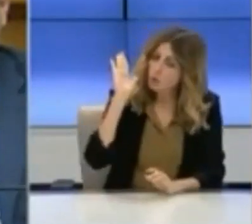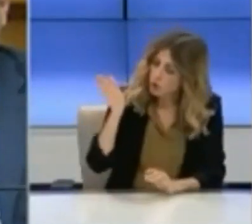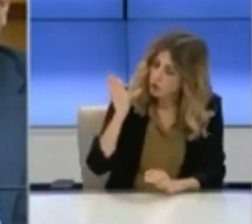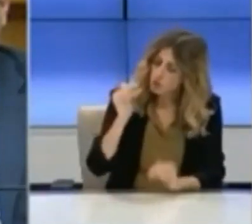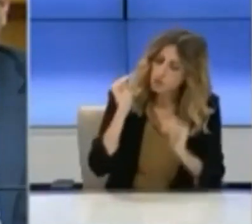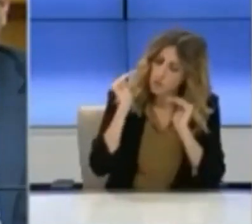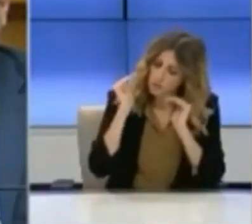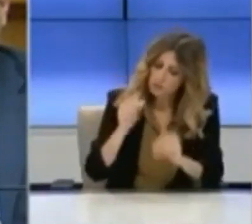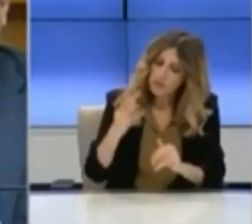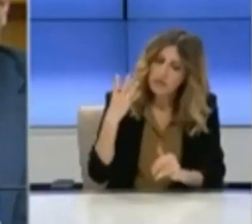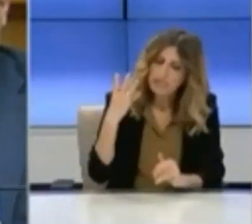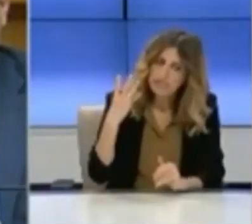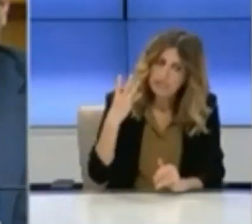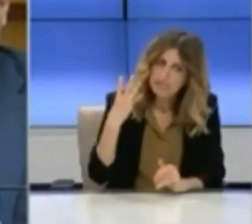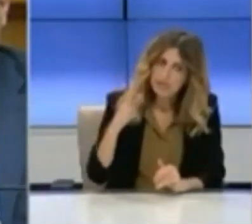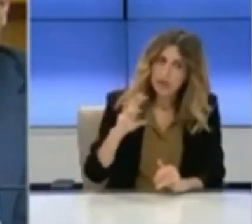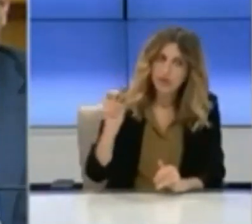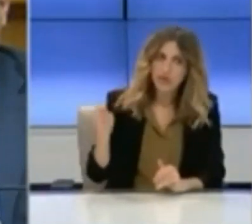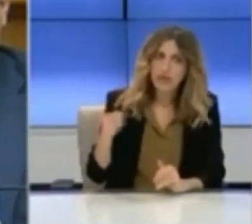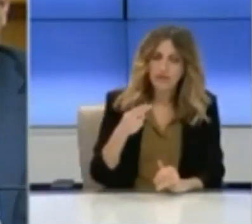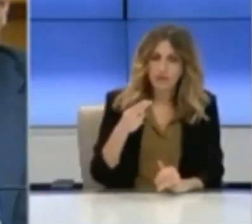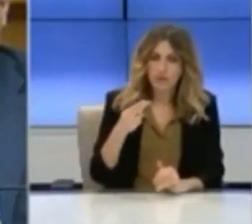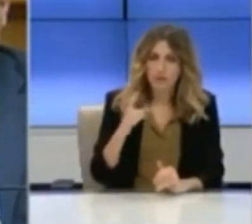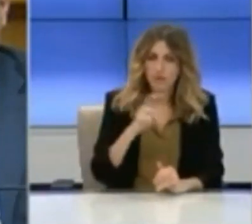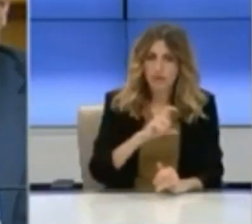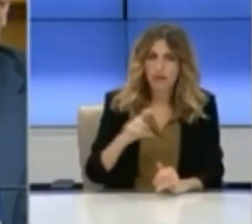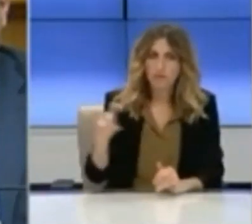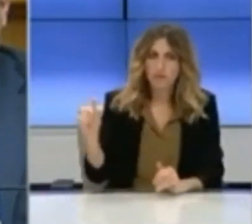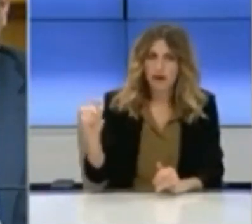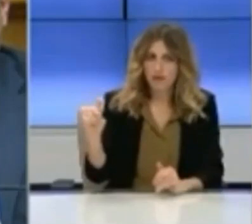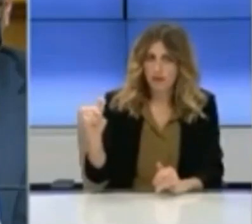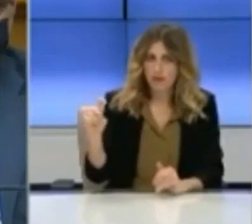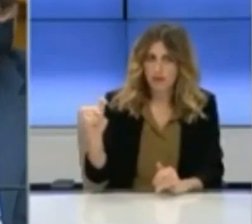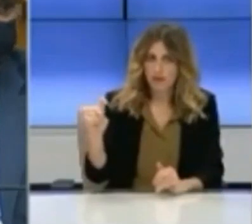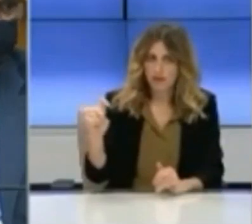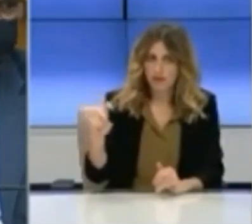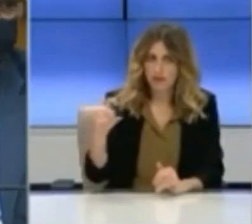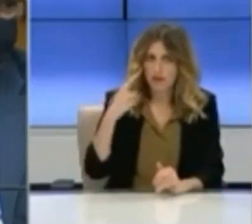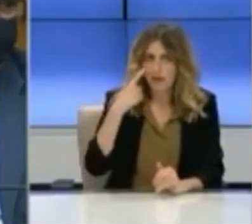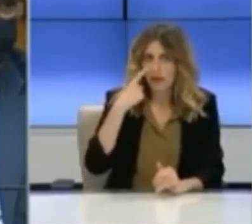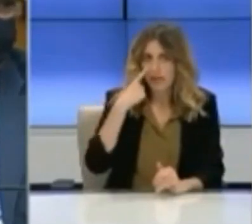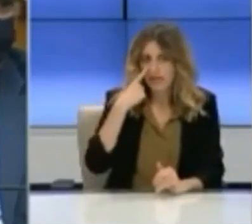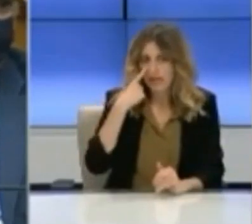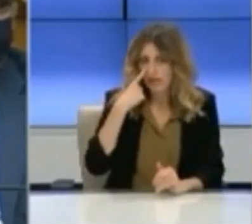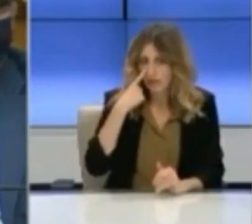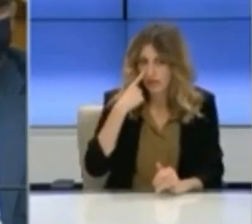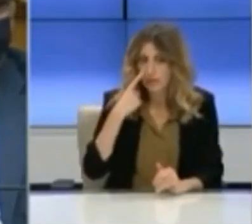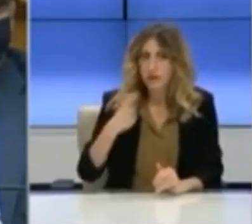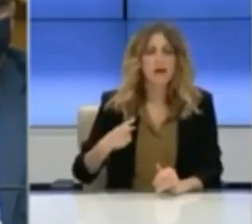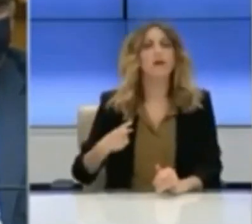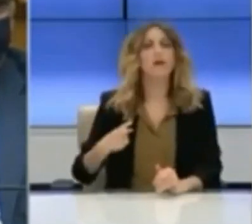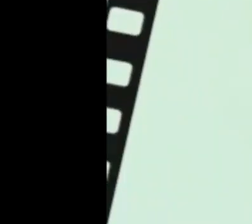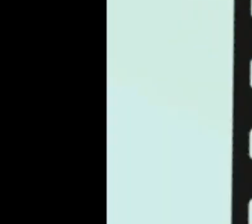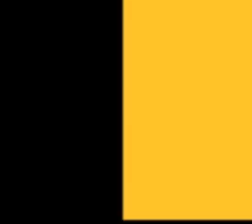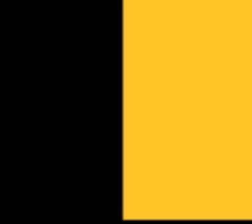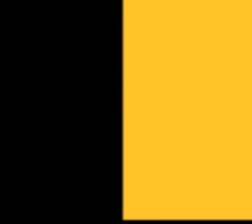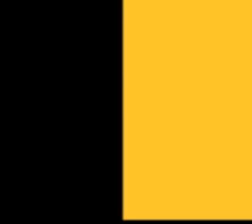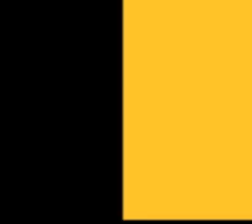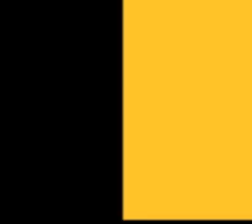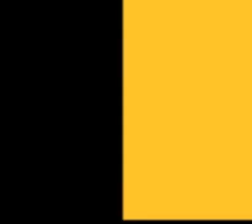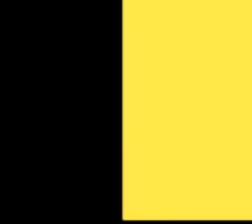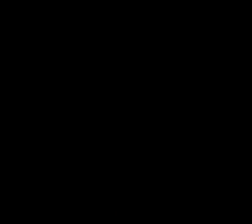εβδομάδα, για να δούμε πώς θα ανταποκριθεί η αγορά, να δούμε πώς θα ανταποκριθούν οι πολίτες.